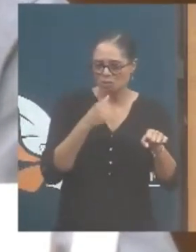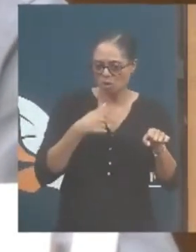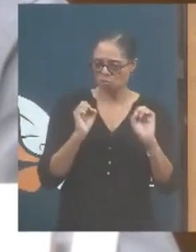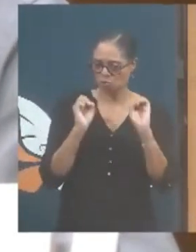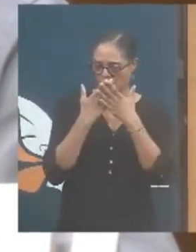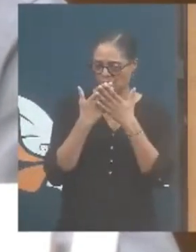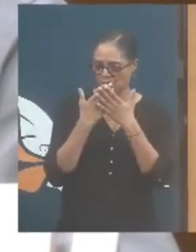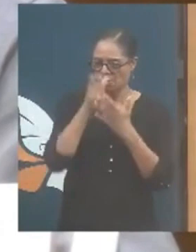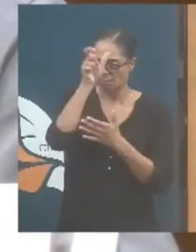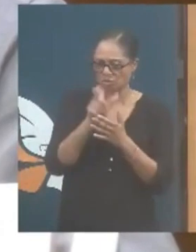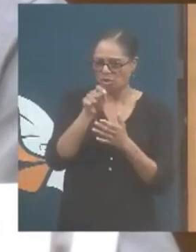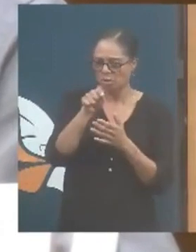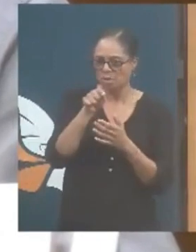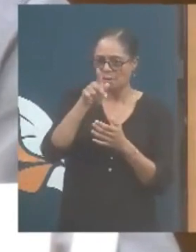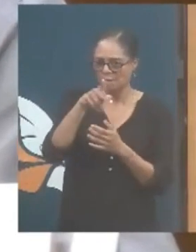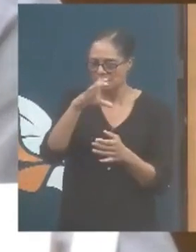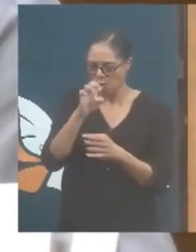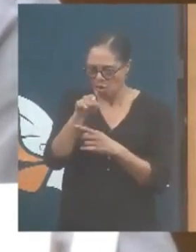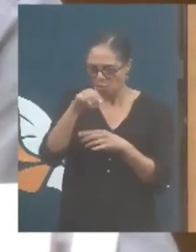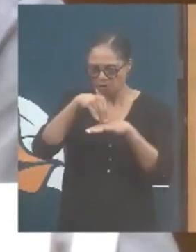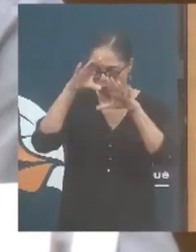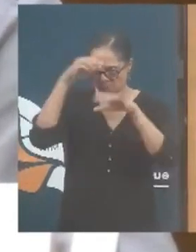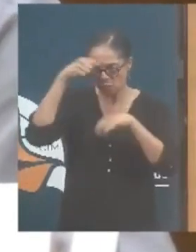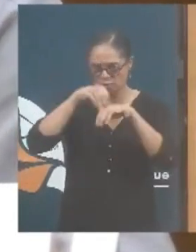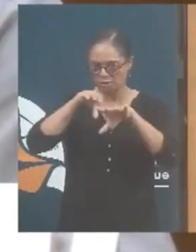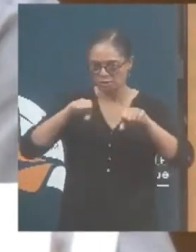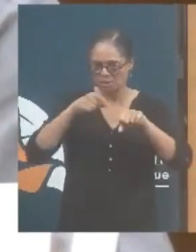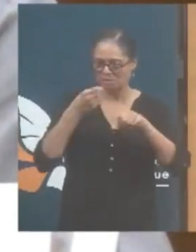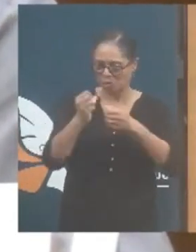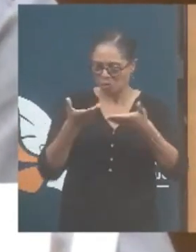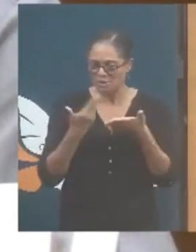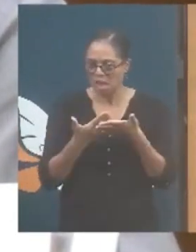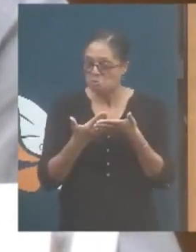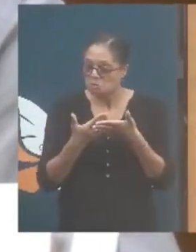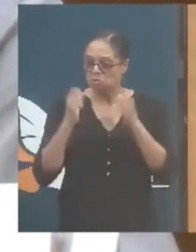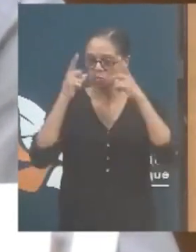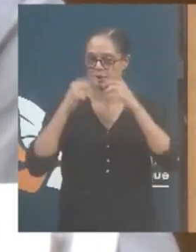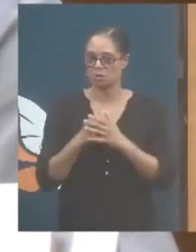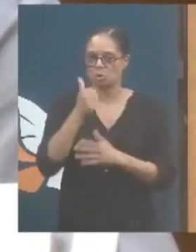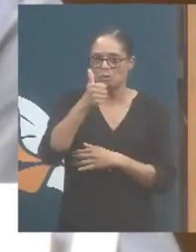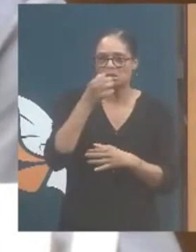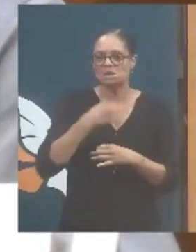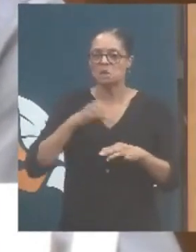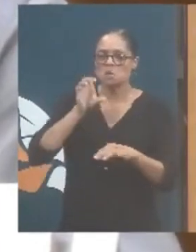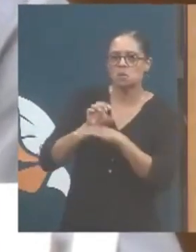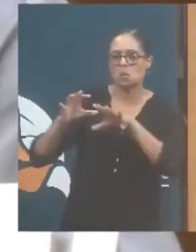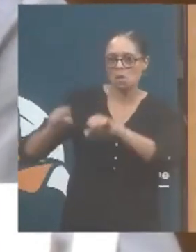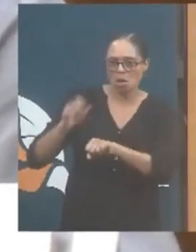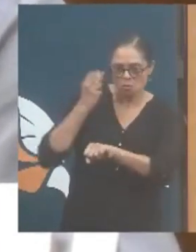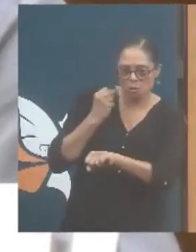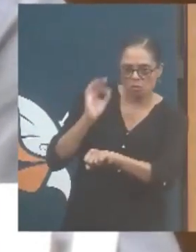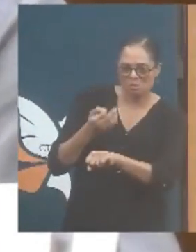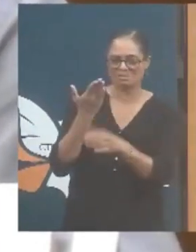PCE nous ait proposé ça. Puisqu'il m'a toujours dit, il a toujours proclamé qu'il est un anticolonialiste, je trouve que c'est